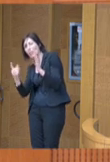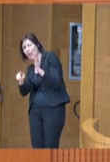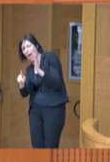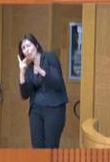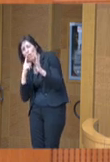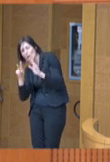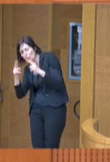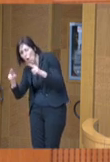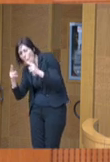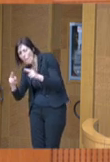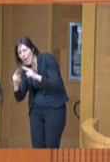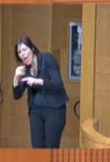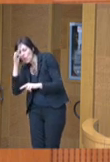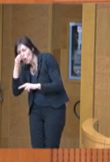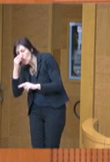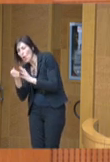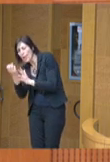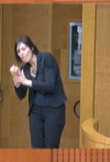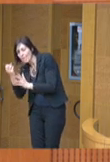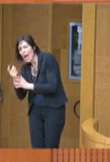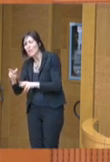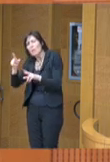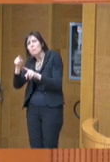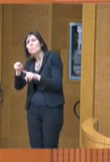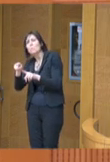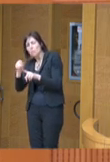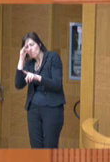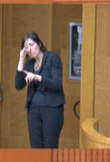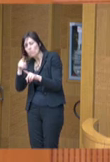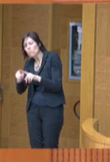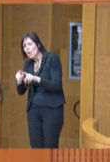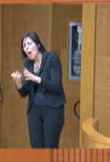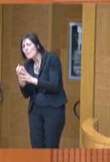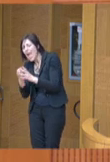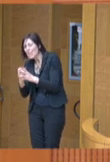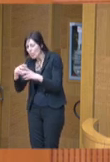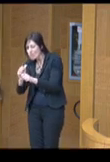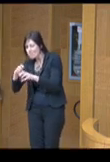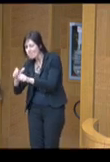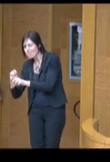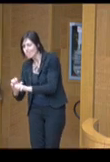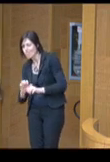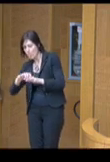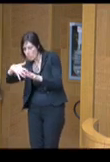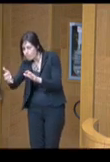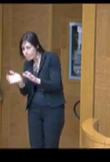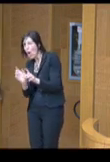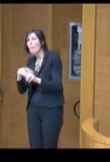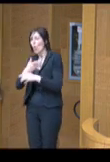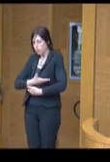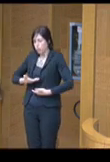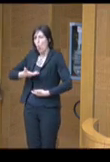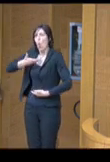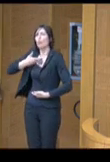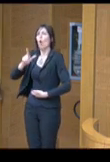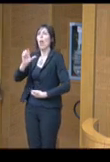e dei fiori, da lui disegnati. Sono stati riprodotti dagli studenti piante in argilla tridimensionali e il busto di Leonardo. Ad